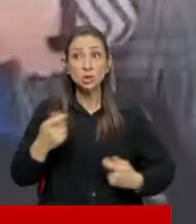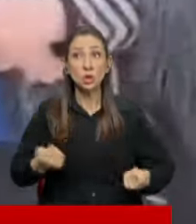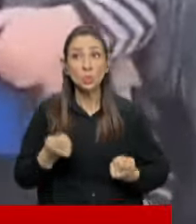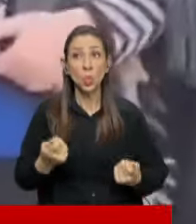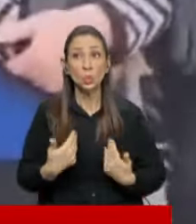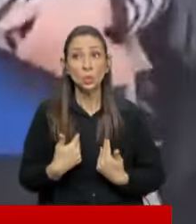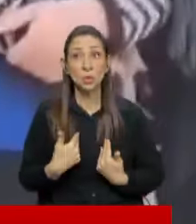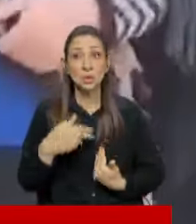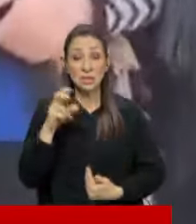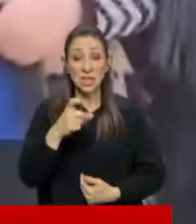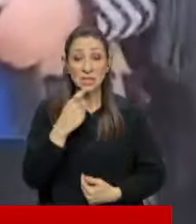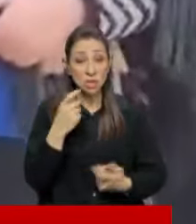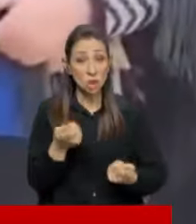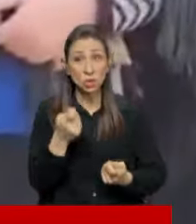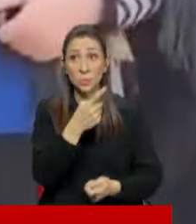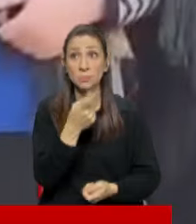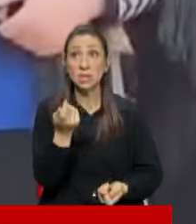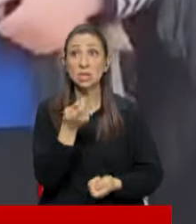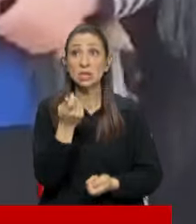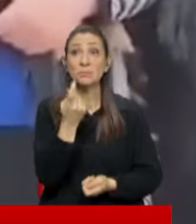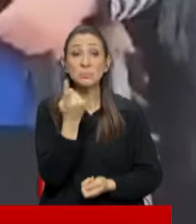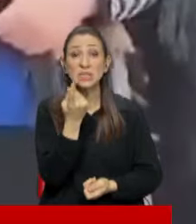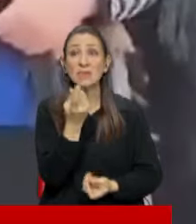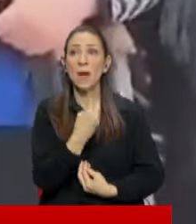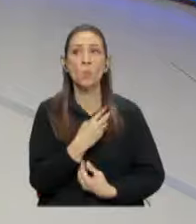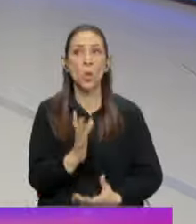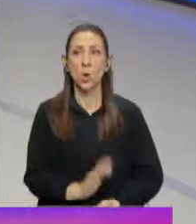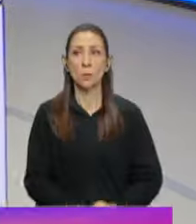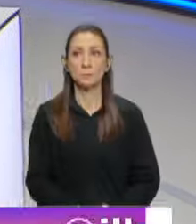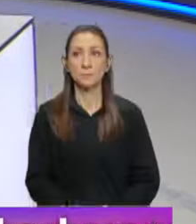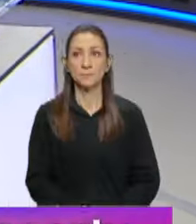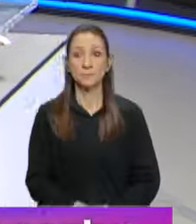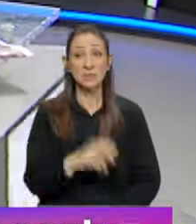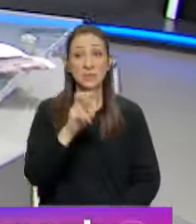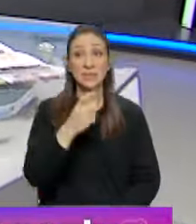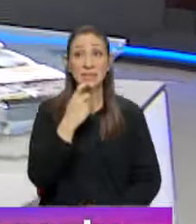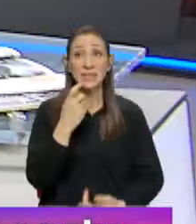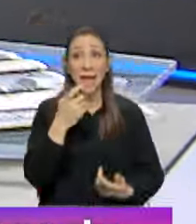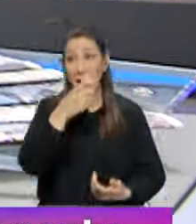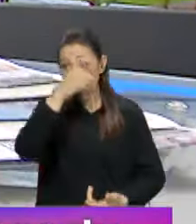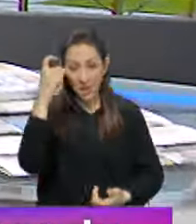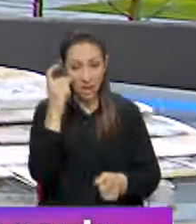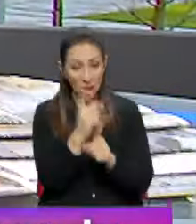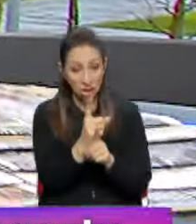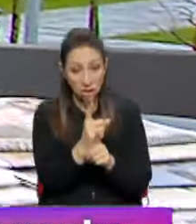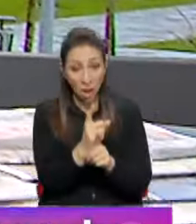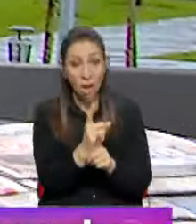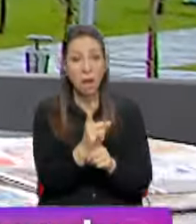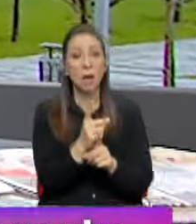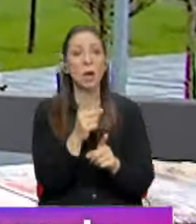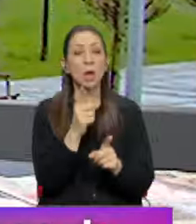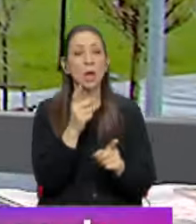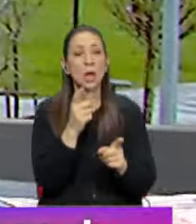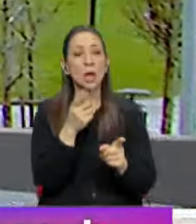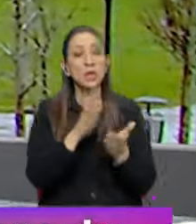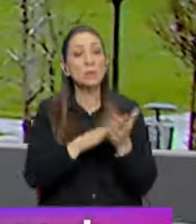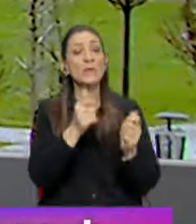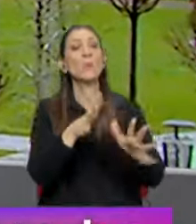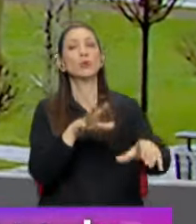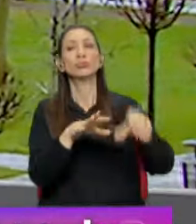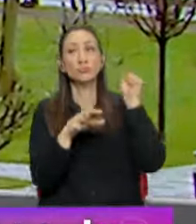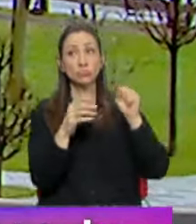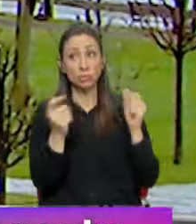çalışıyoruz. 8 yıldır burada çalışıyoruz, işe değer vermiyorlar. 8 yıldır çalışıyorlar, emeklerinin üzerine çökmeye çalışanlar